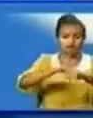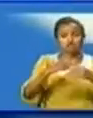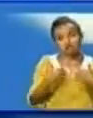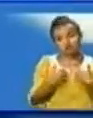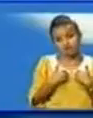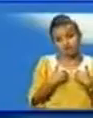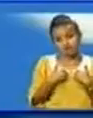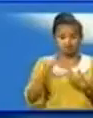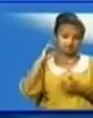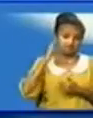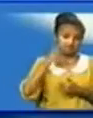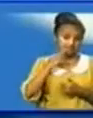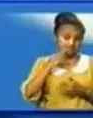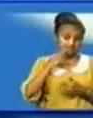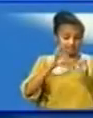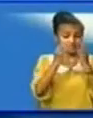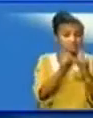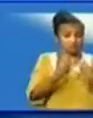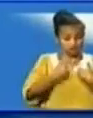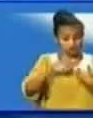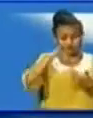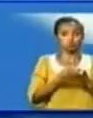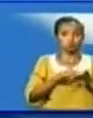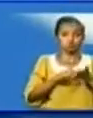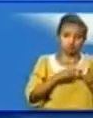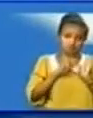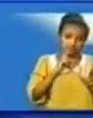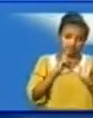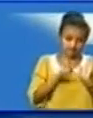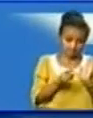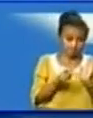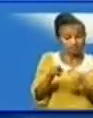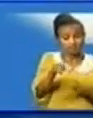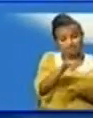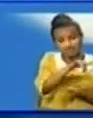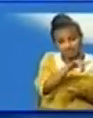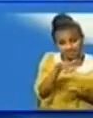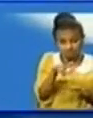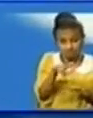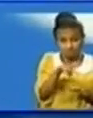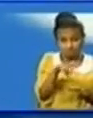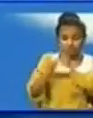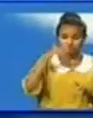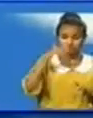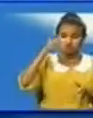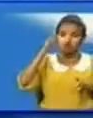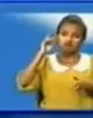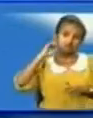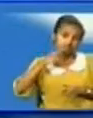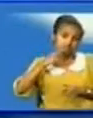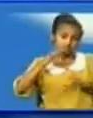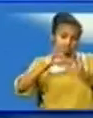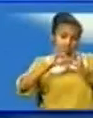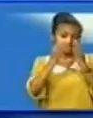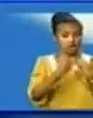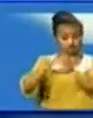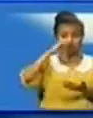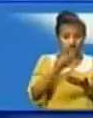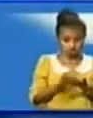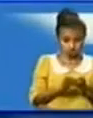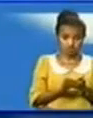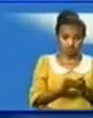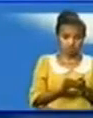አሉ እኔም ቤት ራሱ እየሄድኩኝ ቤት ለቤት ስልጠና የምሰጥበትን ጊዜ አለ ለመስማት ሳናቸው